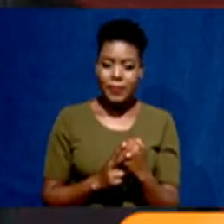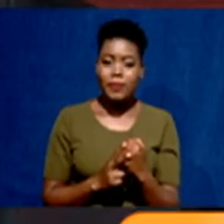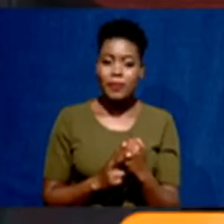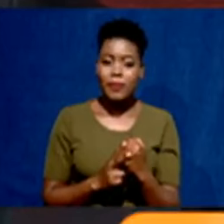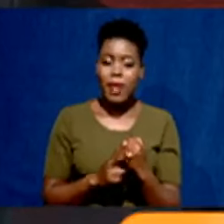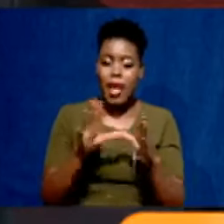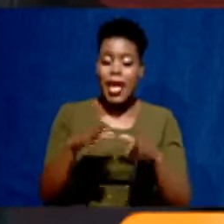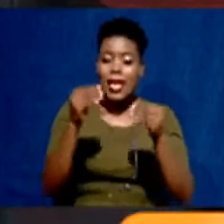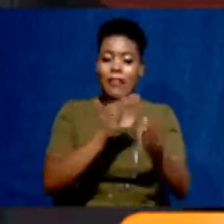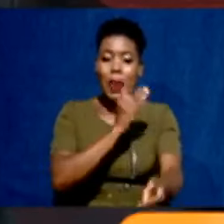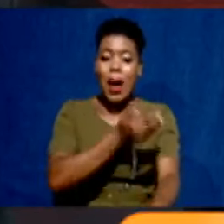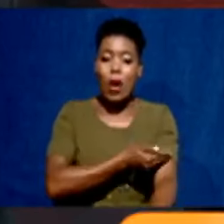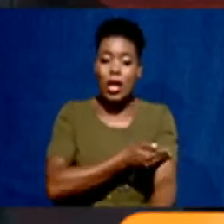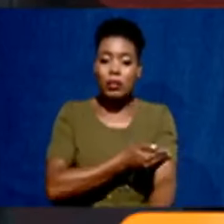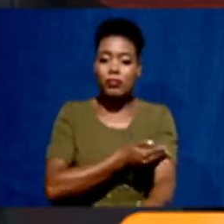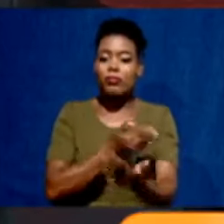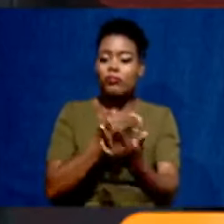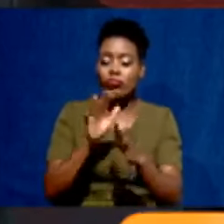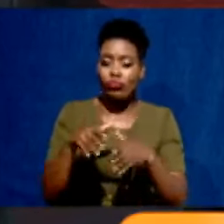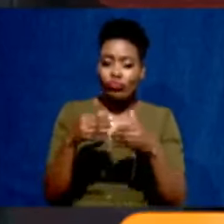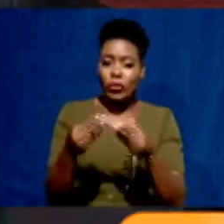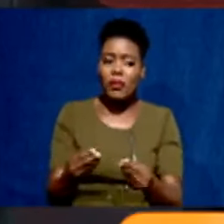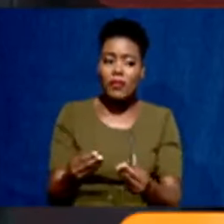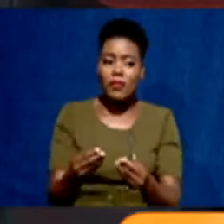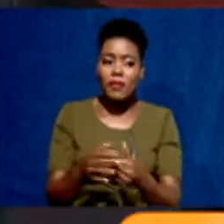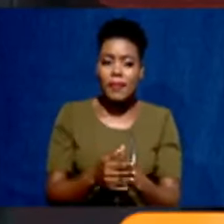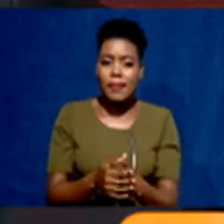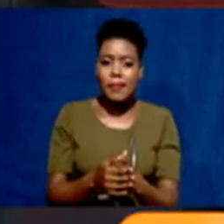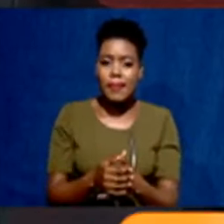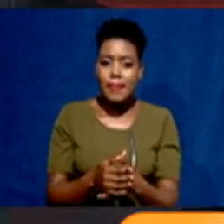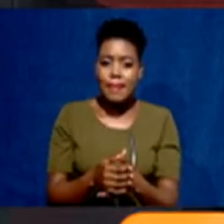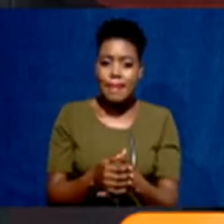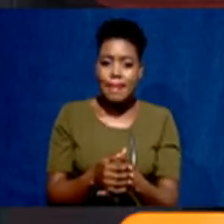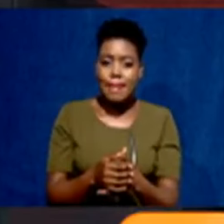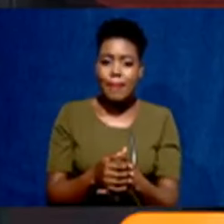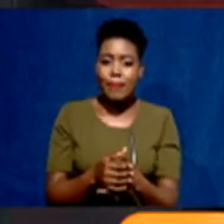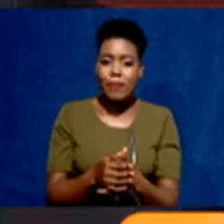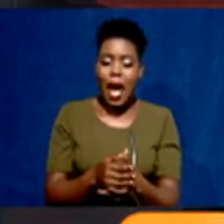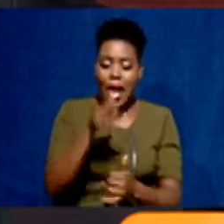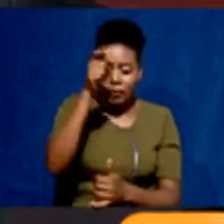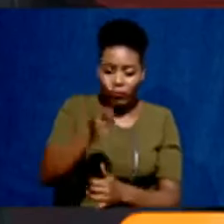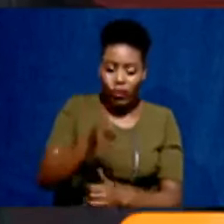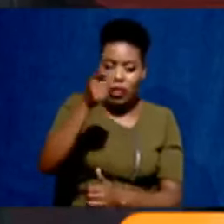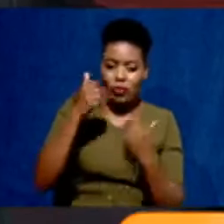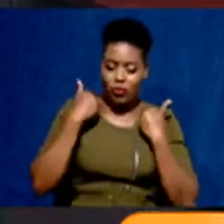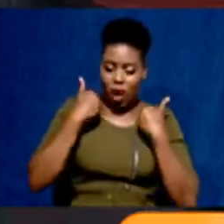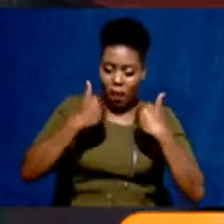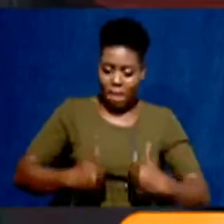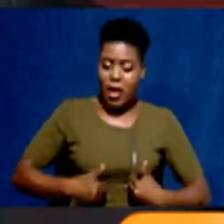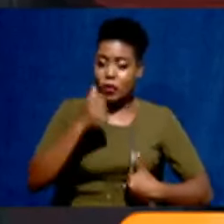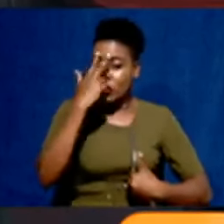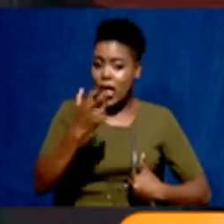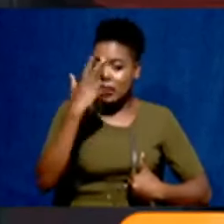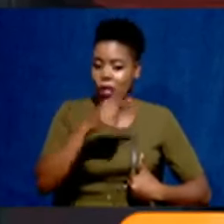gives the power to institute and prosecute a person suspected